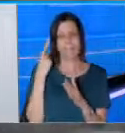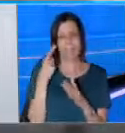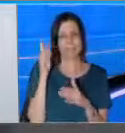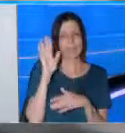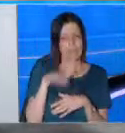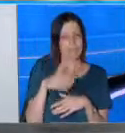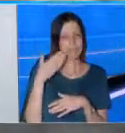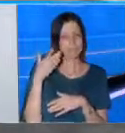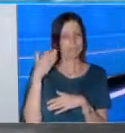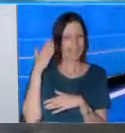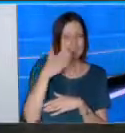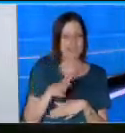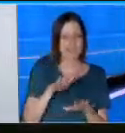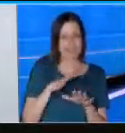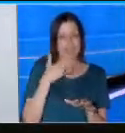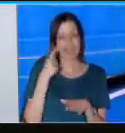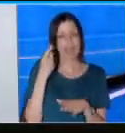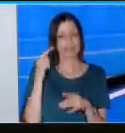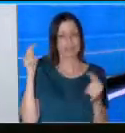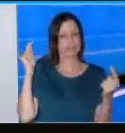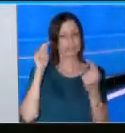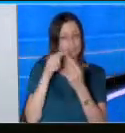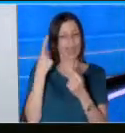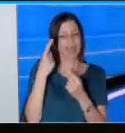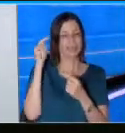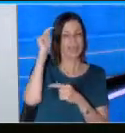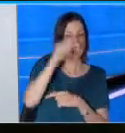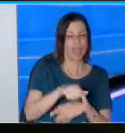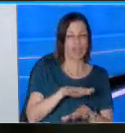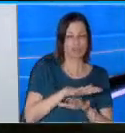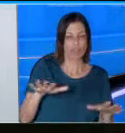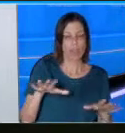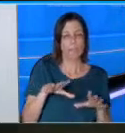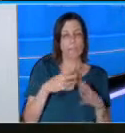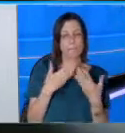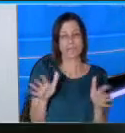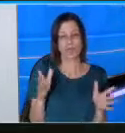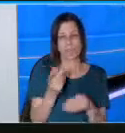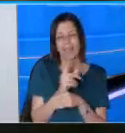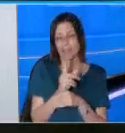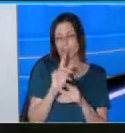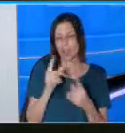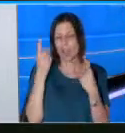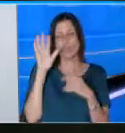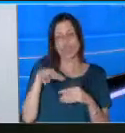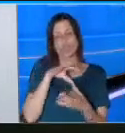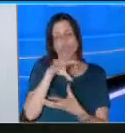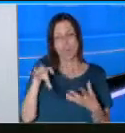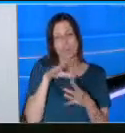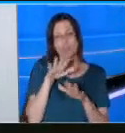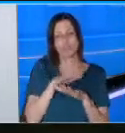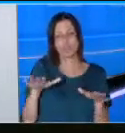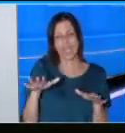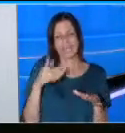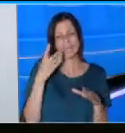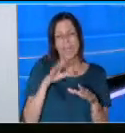גם נכנסו לשטח ישראל, אחת יורתה, אחת נפלה בשטח פתוח, אבל ברגע שזה קורה, ושיש את המאומות בשטחים, ושיש את